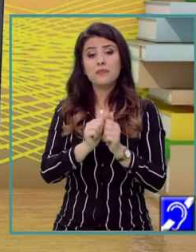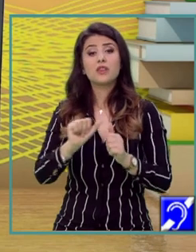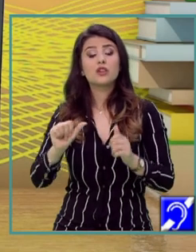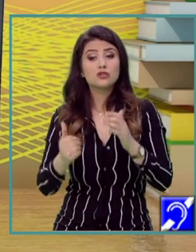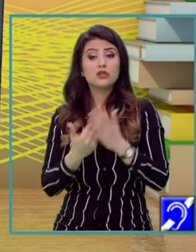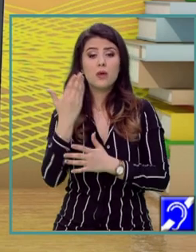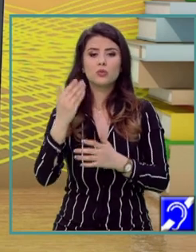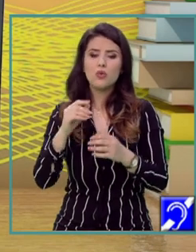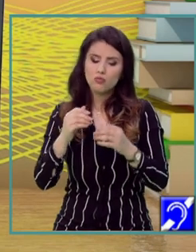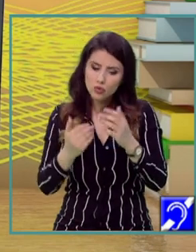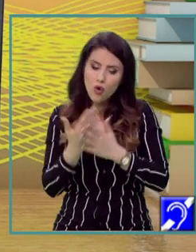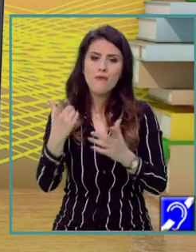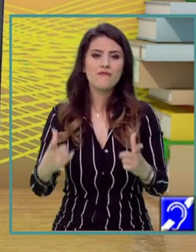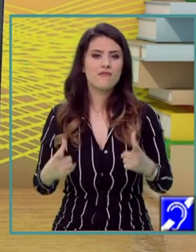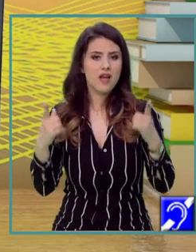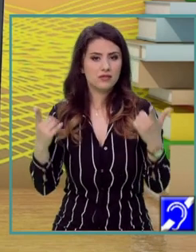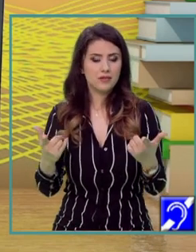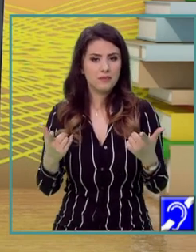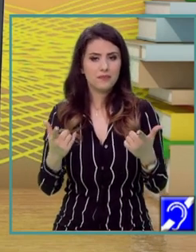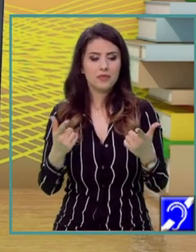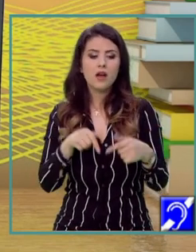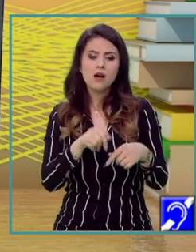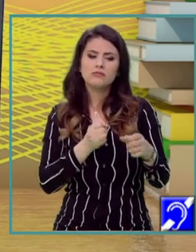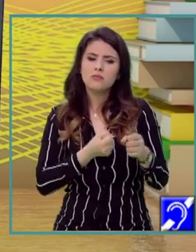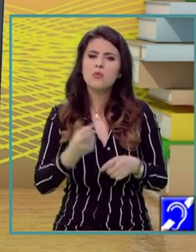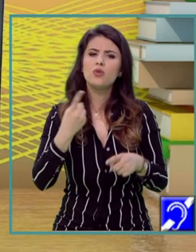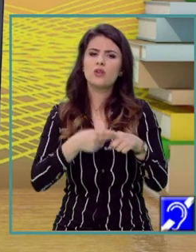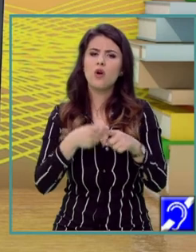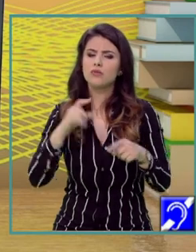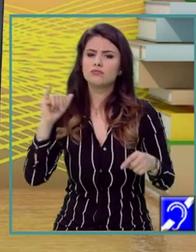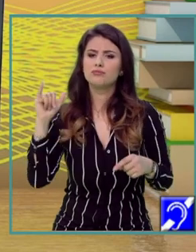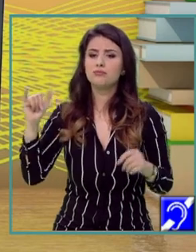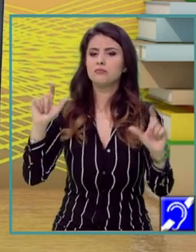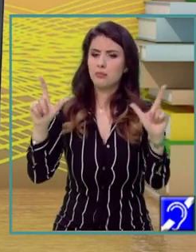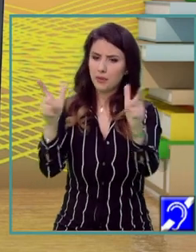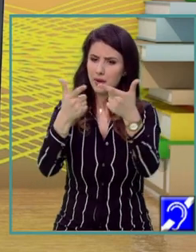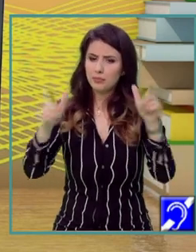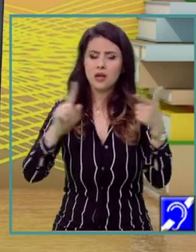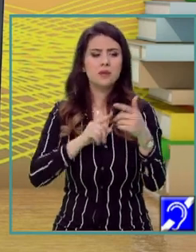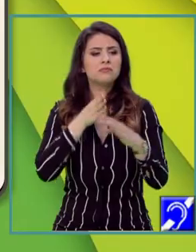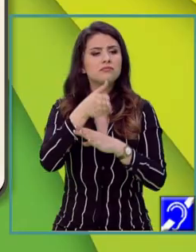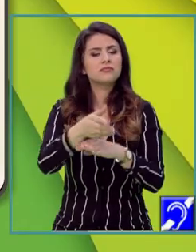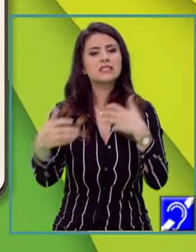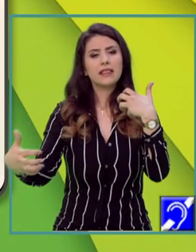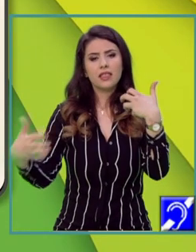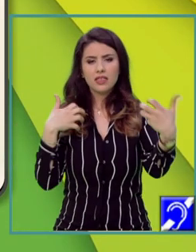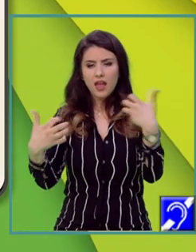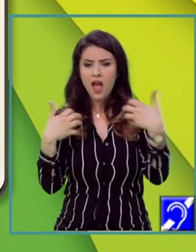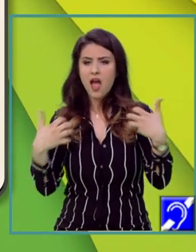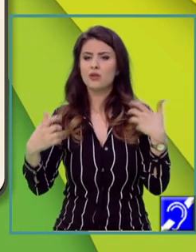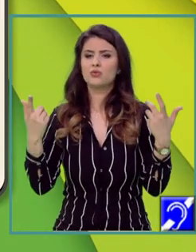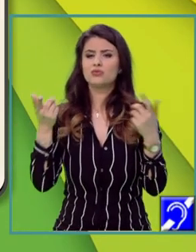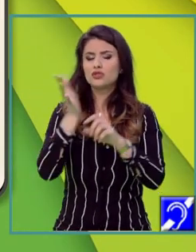etape ieși ne devine din ce în ce mai numeroase a merg la premierele spectacole de teatru sau cinematografice